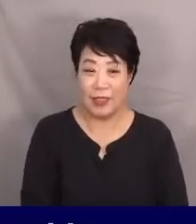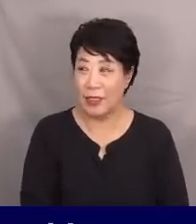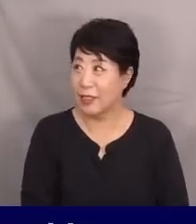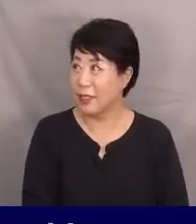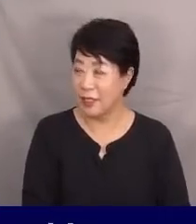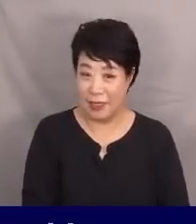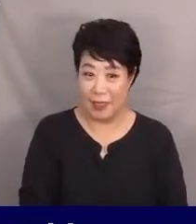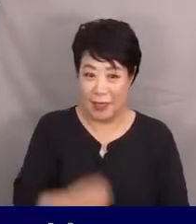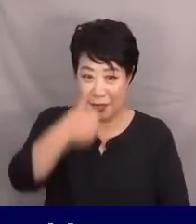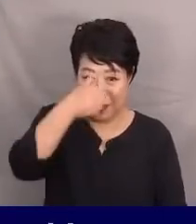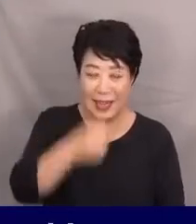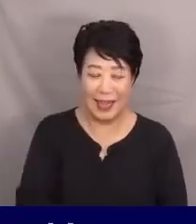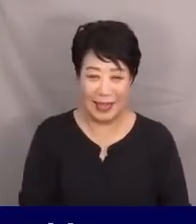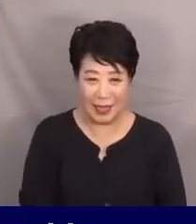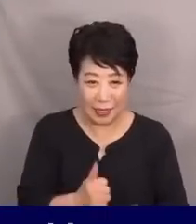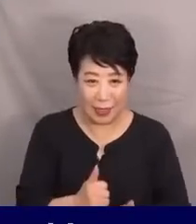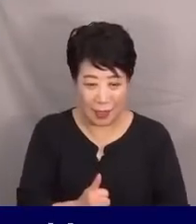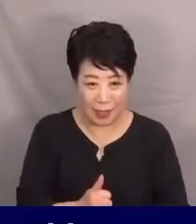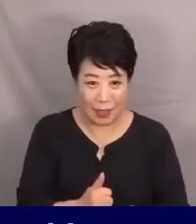틀린 말도 아닌